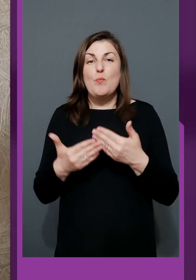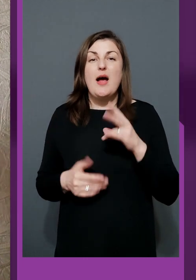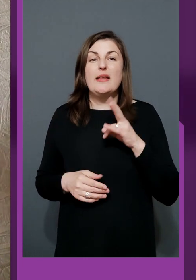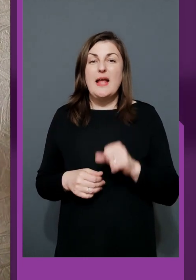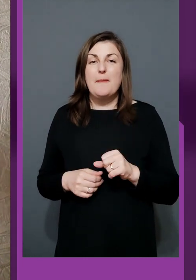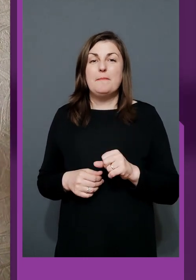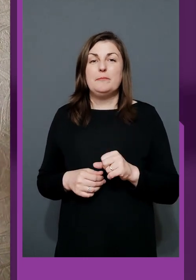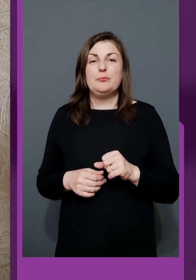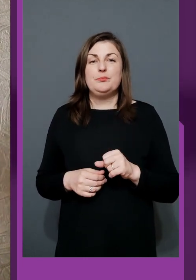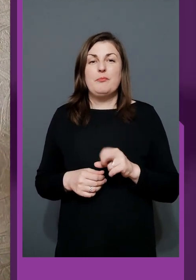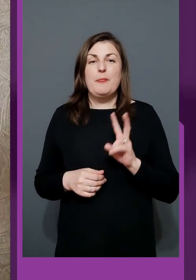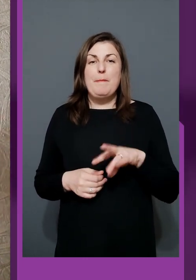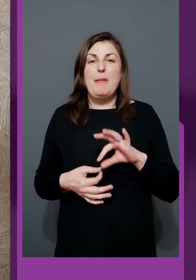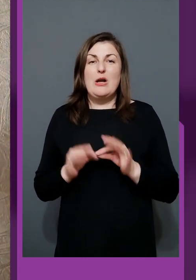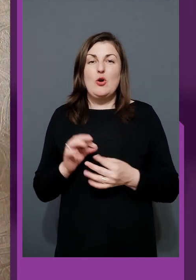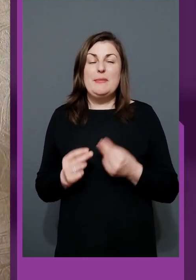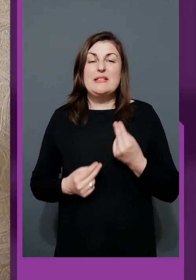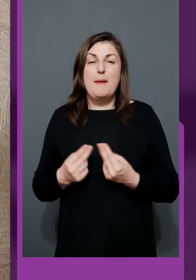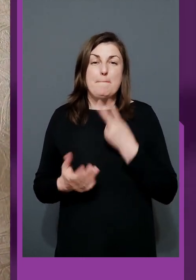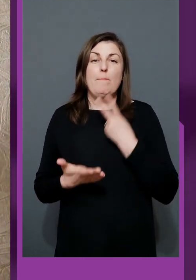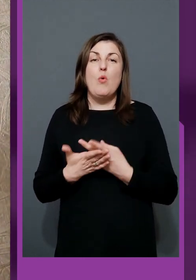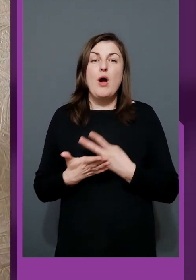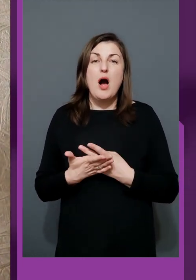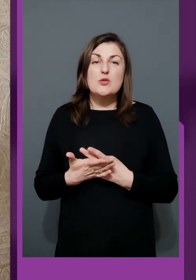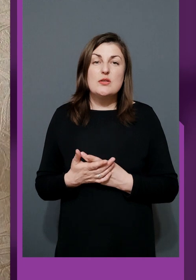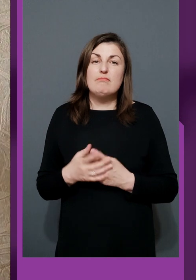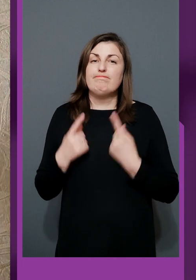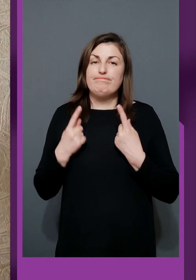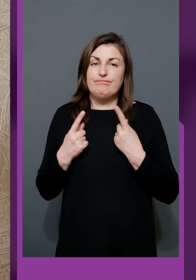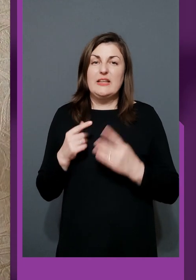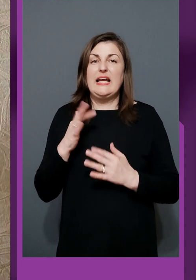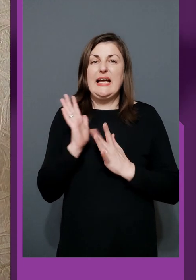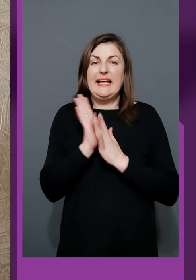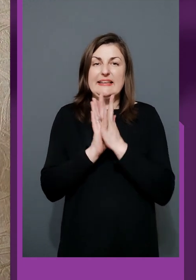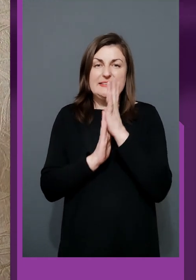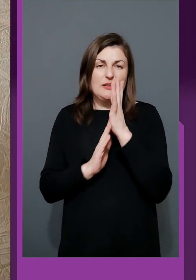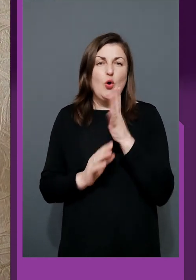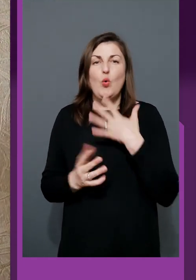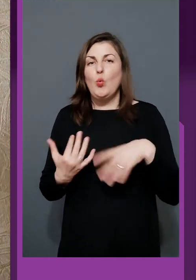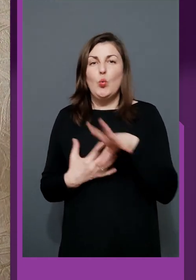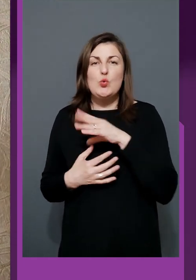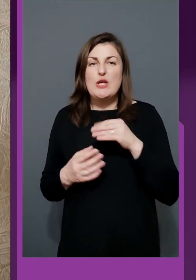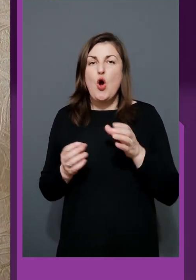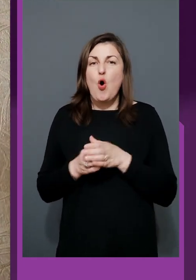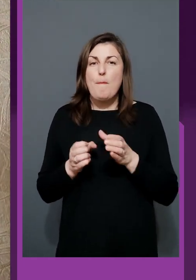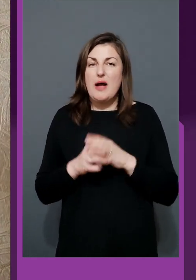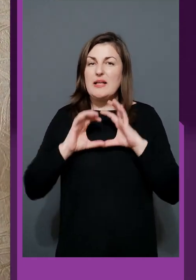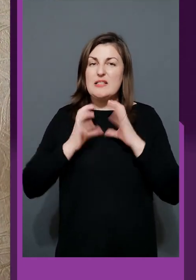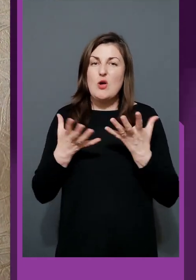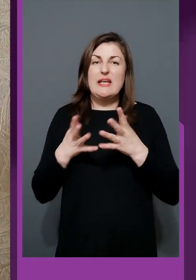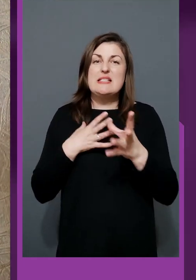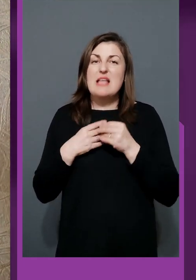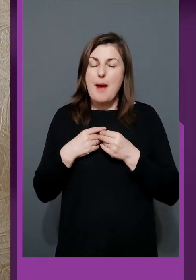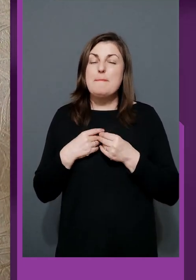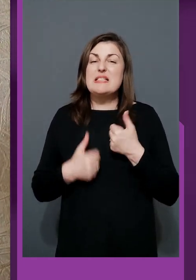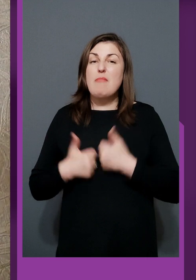на е Паралімпійські ігри показує значний ріст у всіх командах світу які з